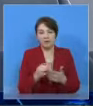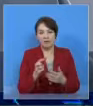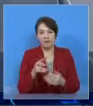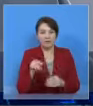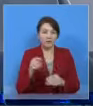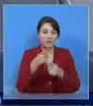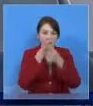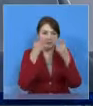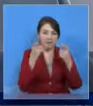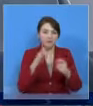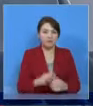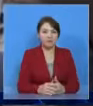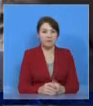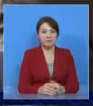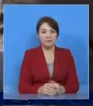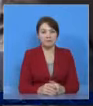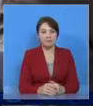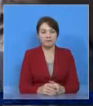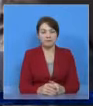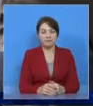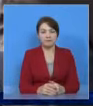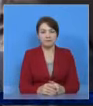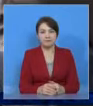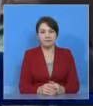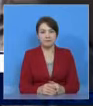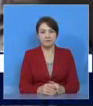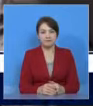рекламы информирование сами